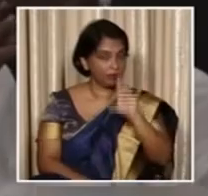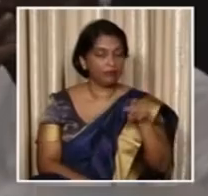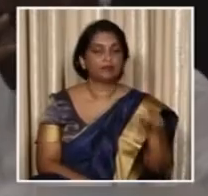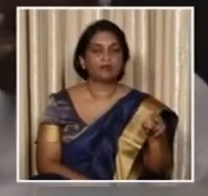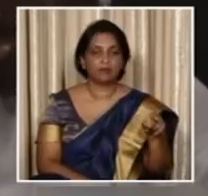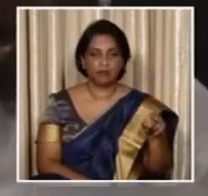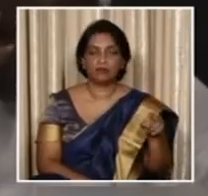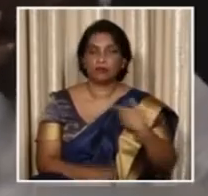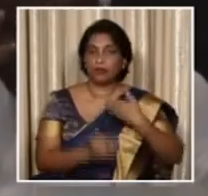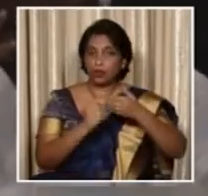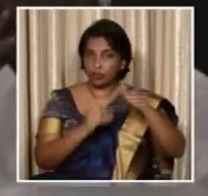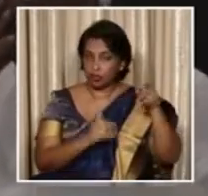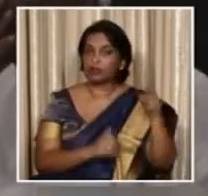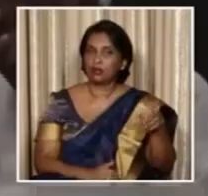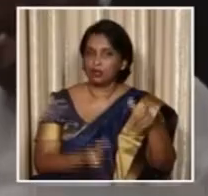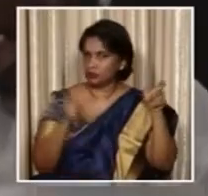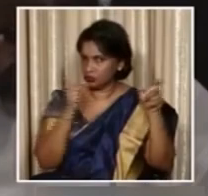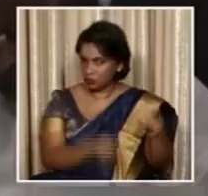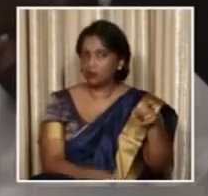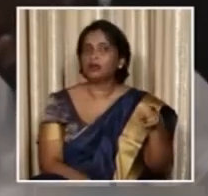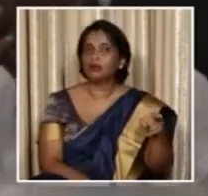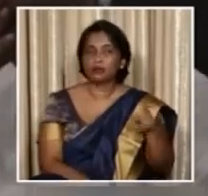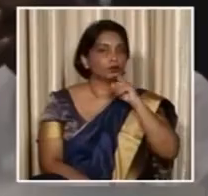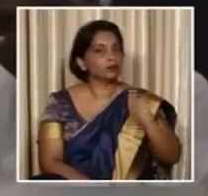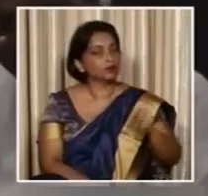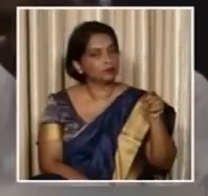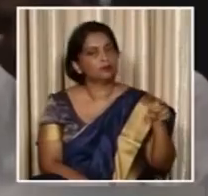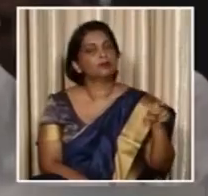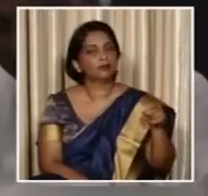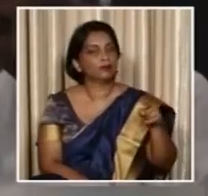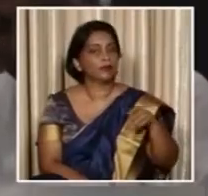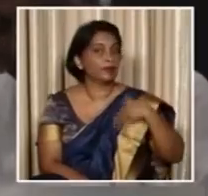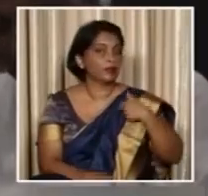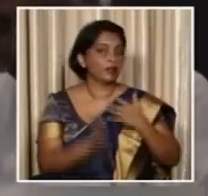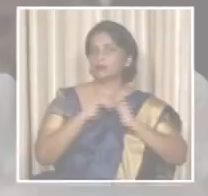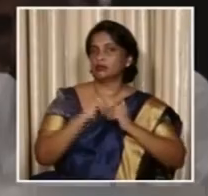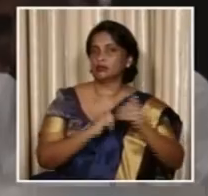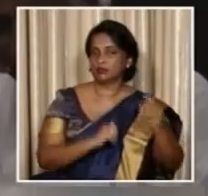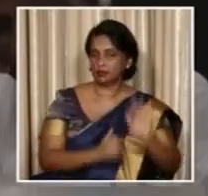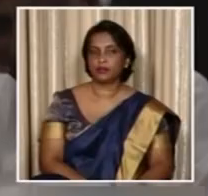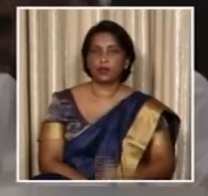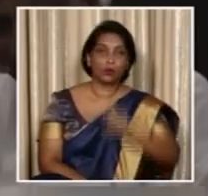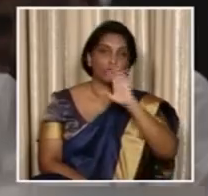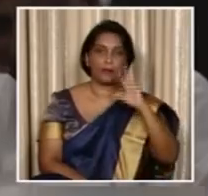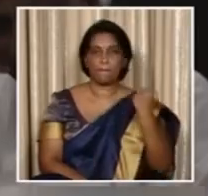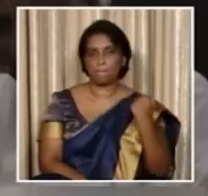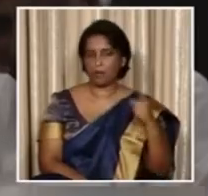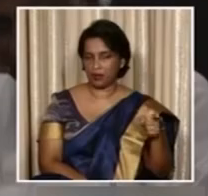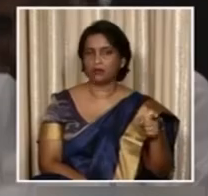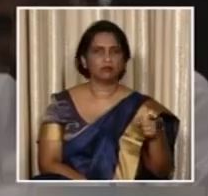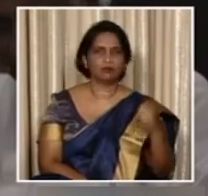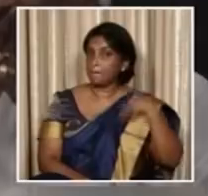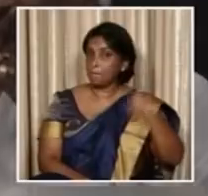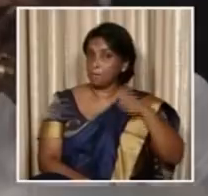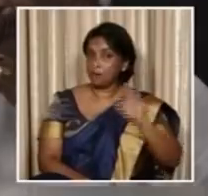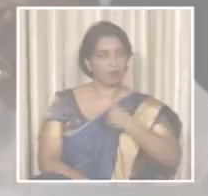කෙනෙක් ඉවත් කරනවා නම් තහනම් කරනවා නම් ඒක ශ්‍රේෂ්ඨාධිකරණයට මූලික අයිතිවාසිකම රටේ තිබෙන අධිකරණ බලය ඒක ගැන අපි වාද